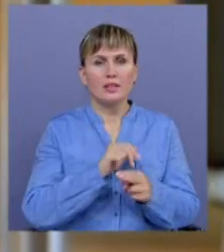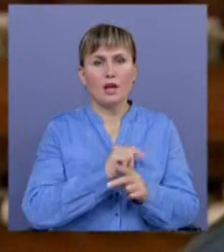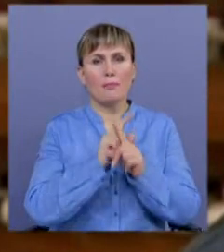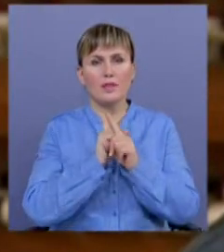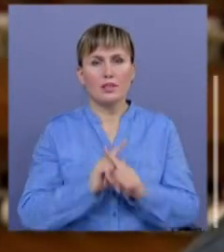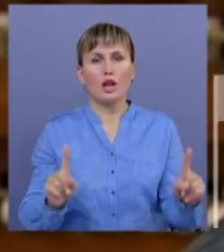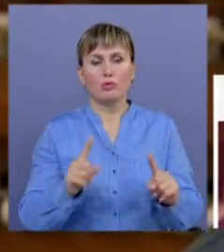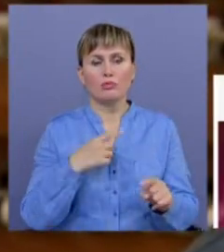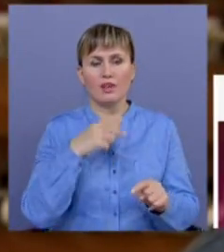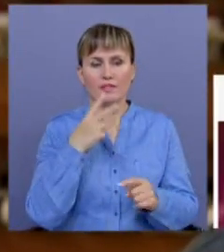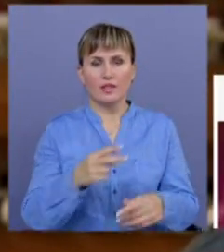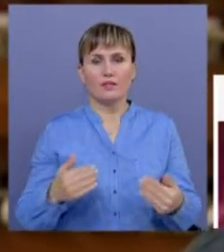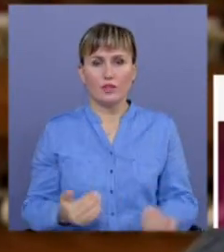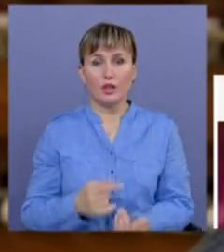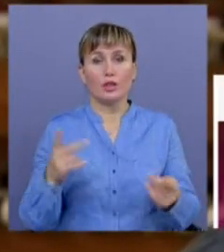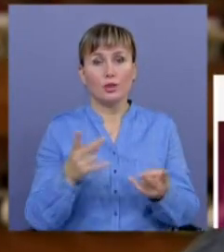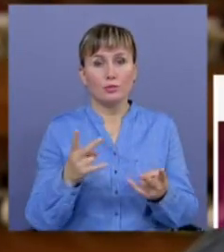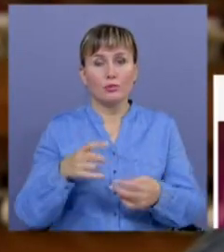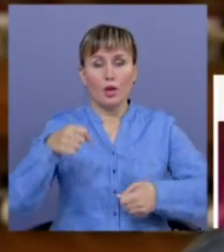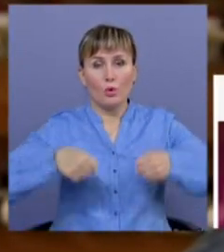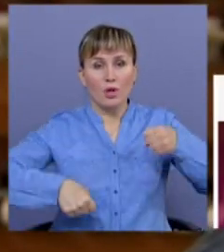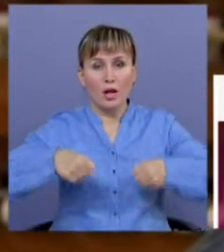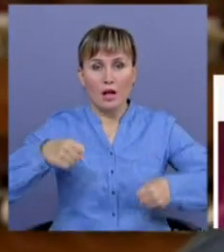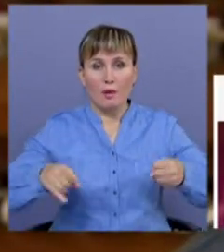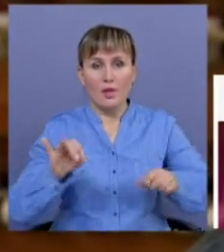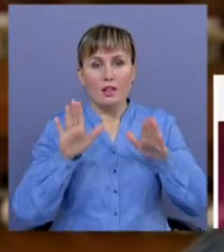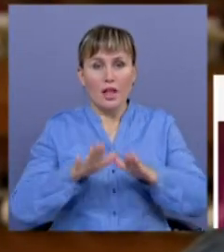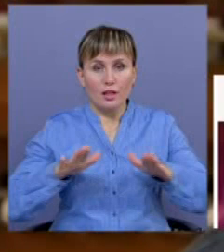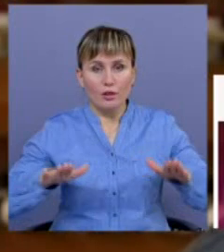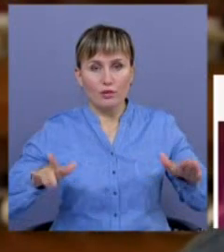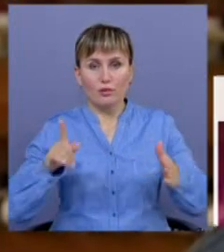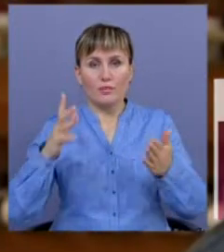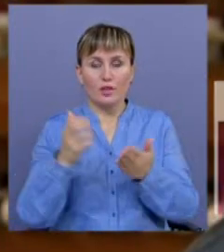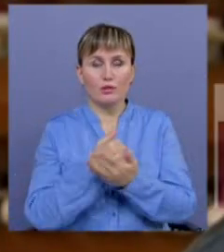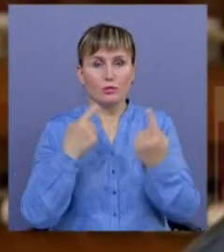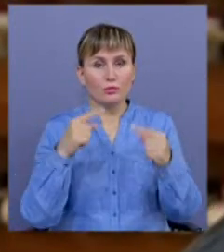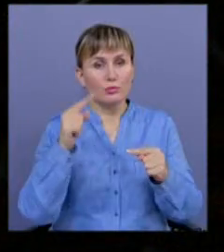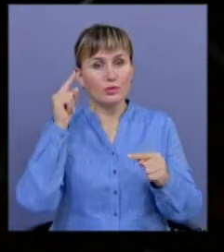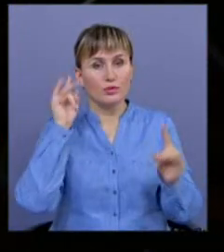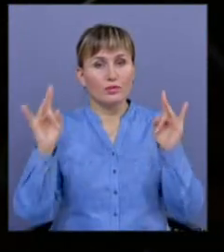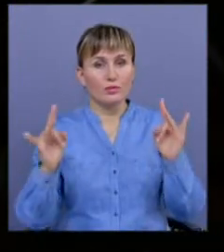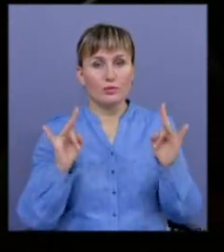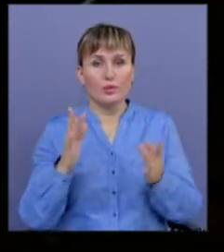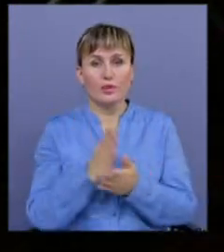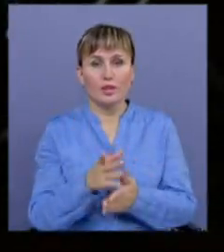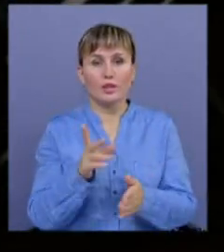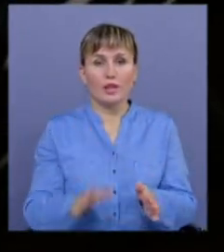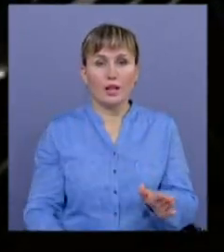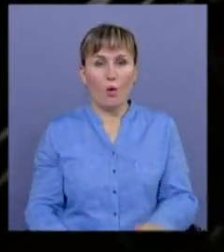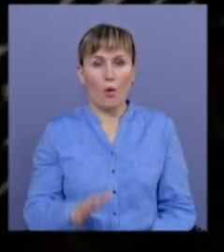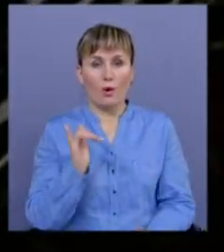странное, что я видел в жизни. Нужно играть кулаками, но можно и ладонями, чтобы добиться другого звучания. Есть и педали для ног.